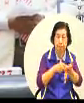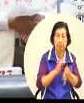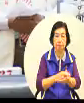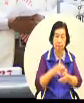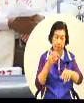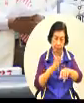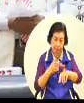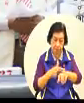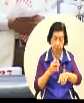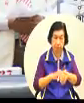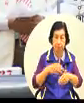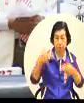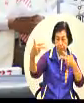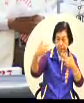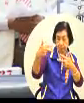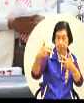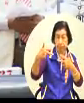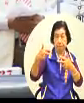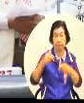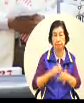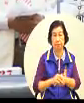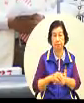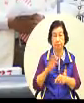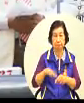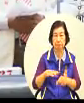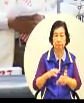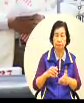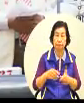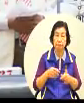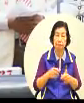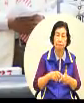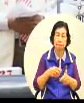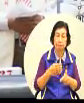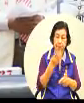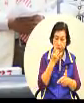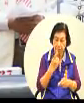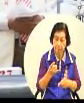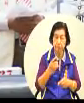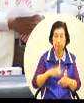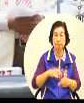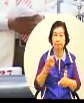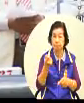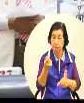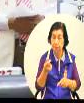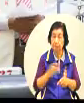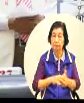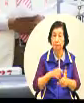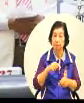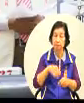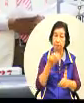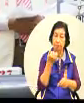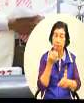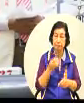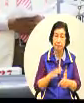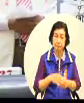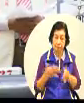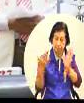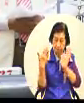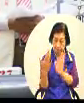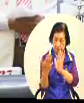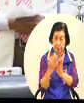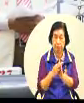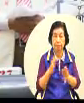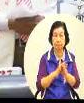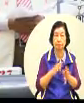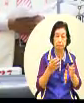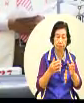用视讯，它其实是少语言的这个老师们，他就可以在一端然后对很多学校的学生，我相信这个计划